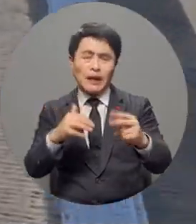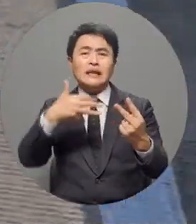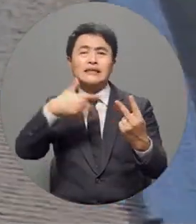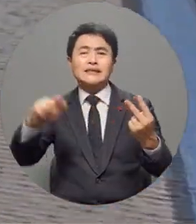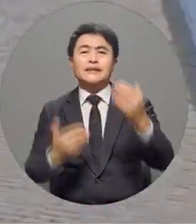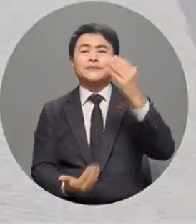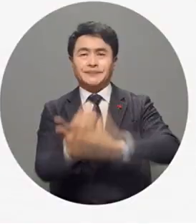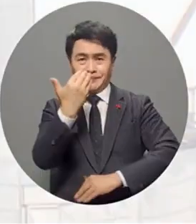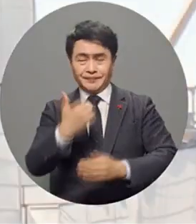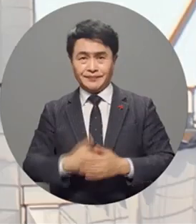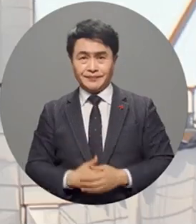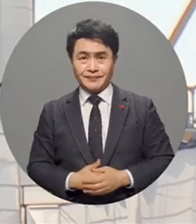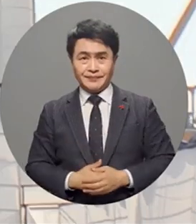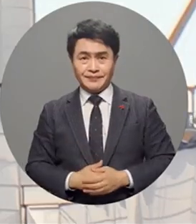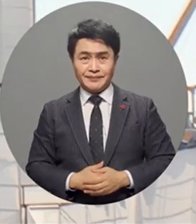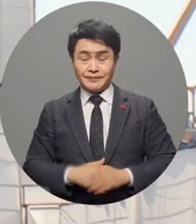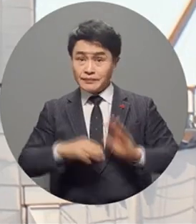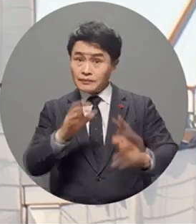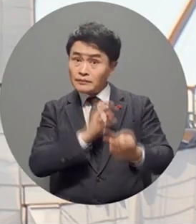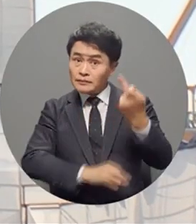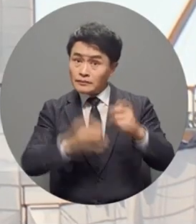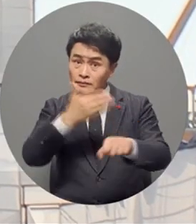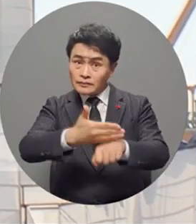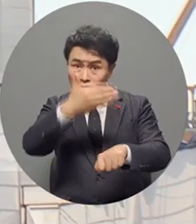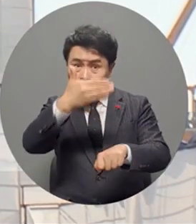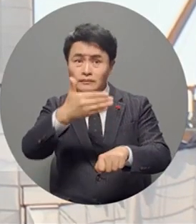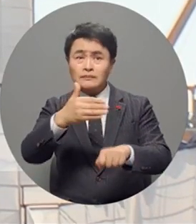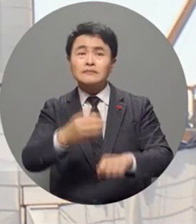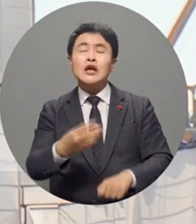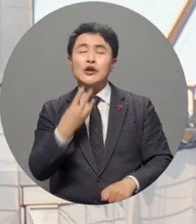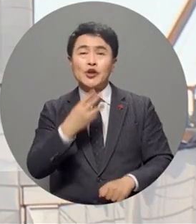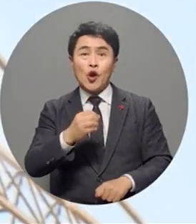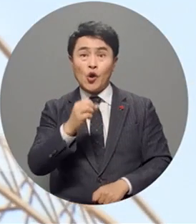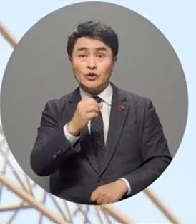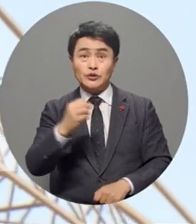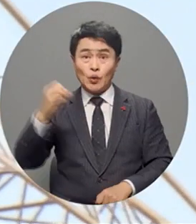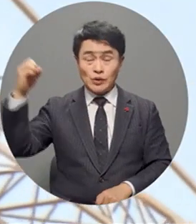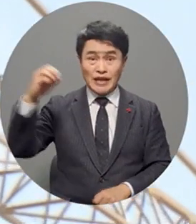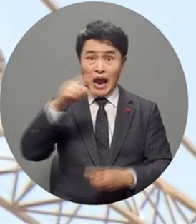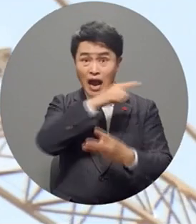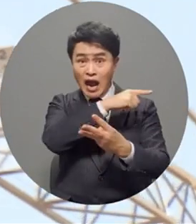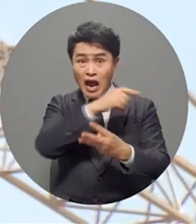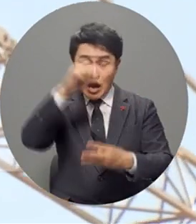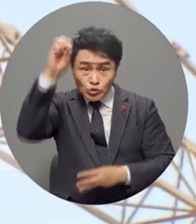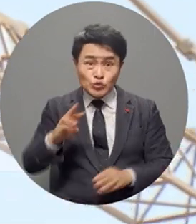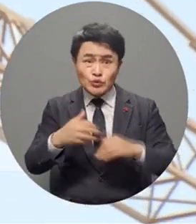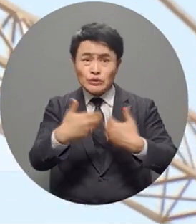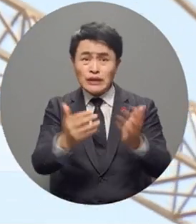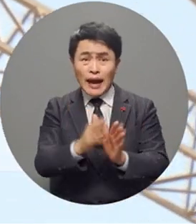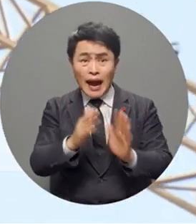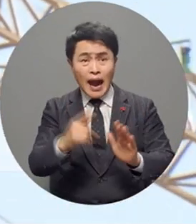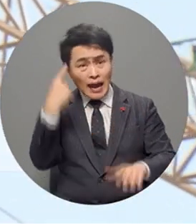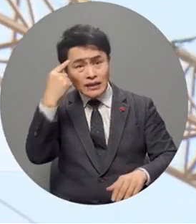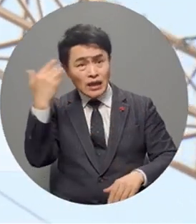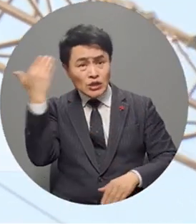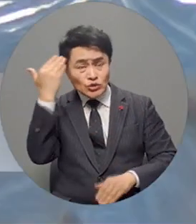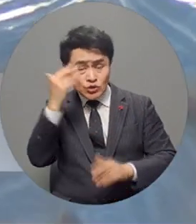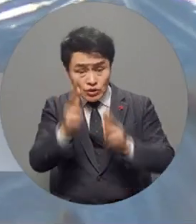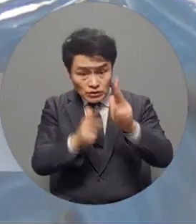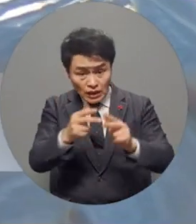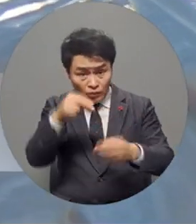보고 있습니다. 오전 9시쯤에는 경기 양주시 옥정동의 한 지식산업센터 신축